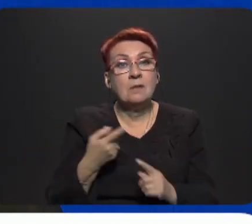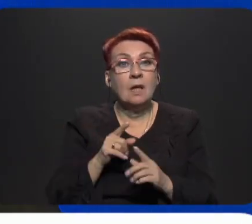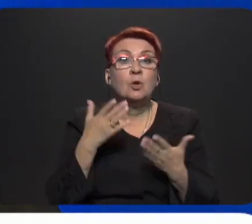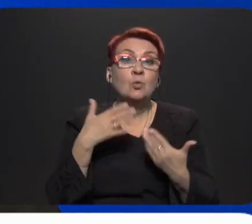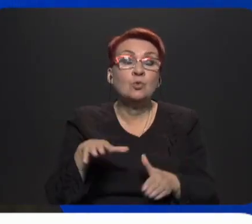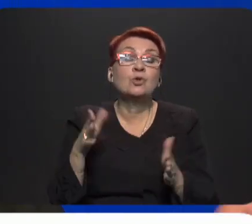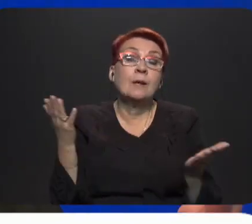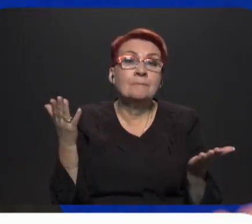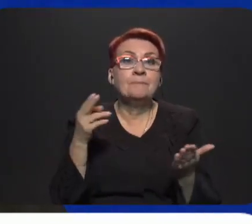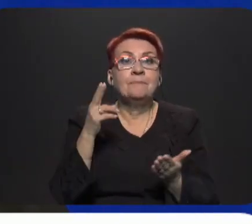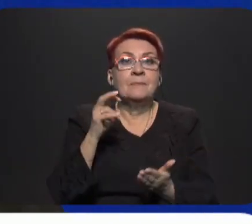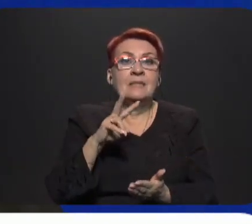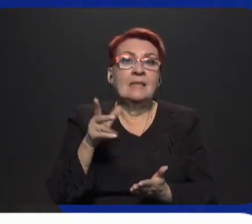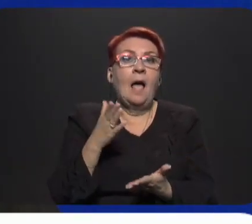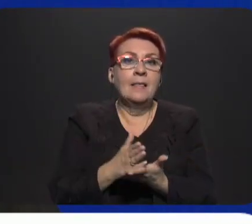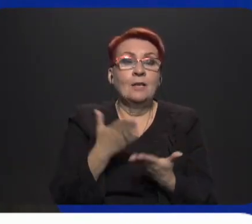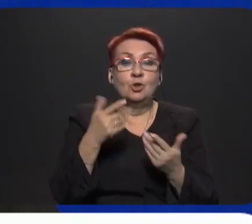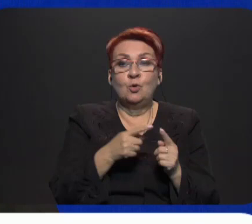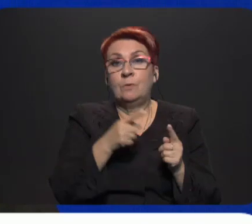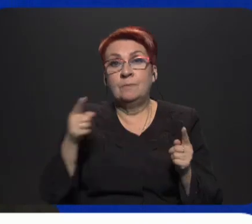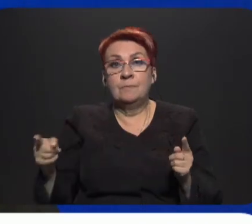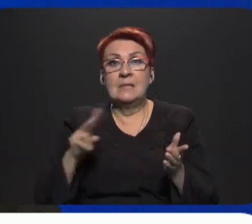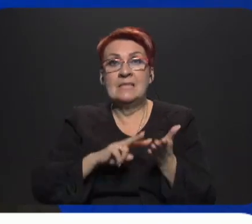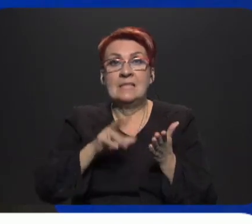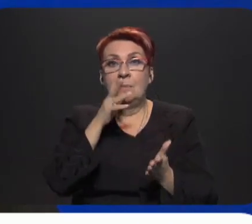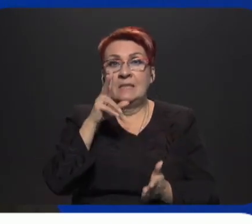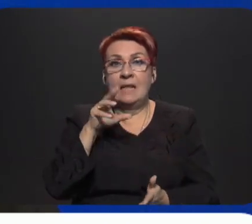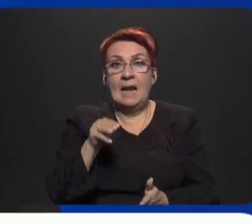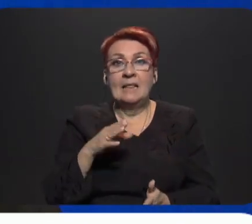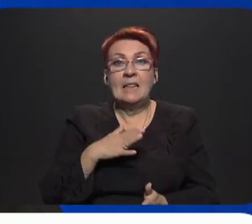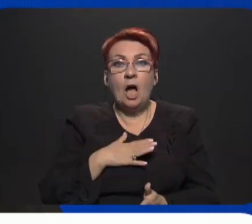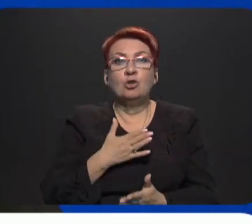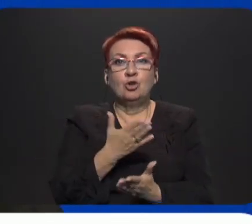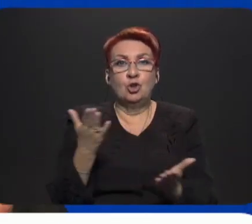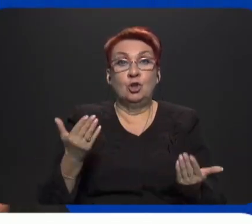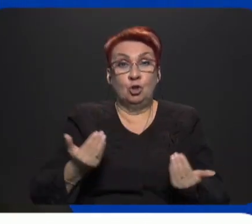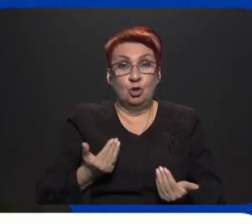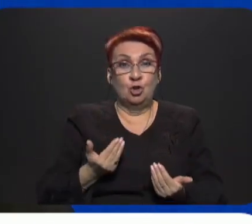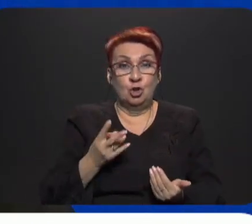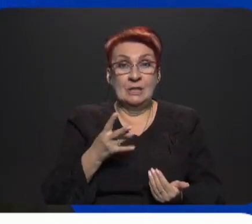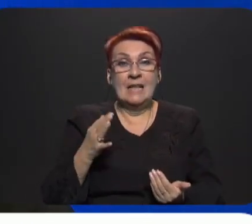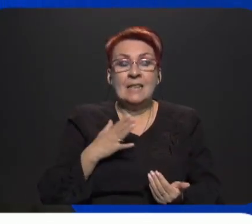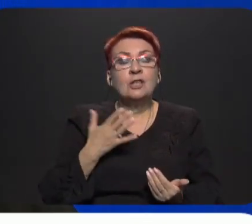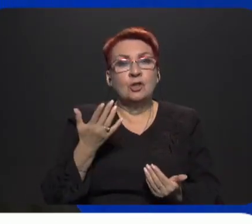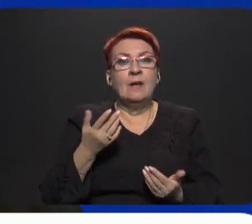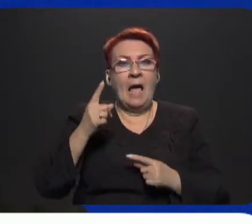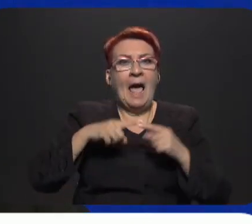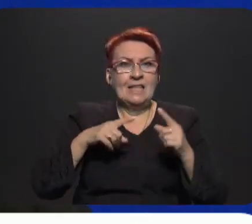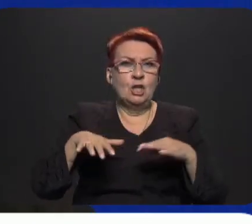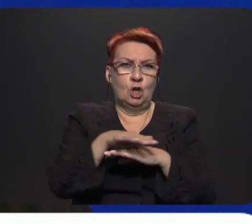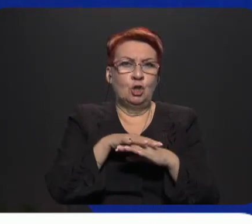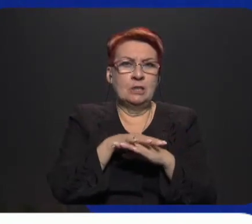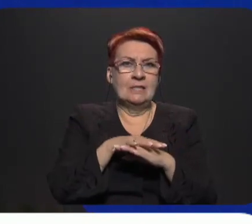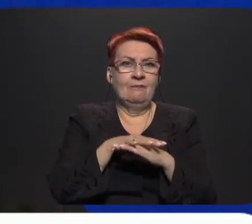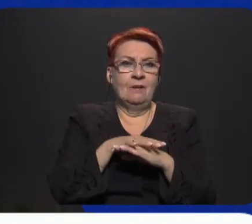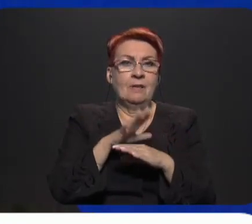дань, что 70 лет нашей жизни, вот нашего Отечества,